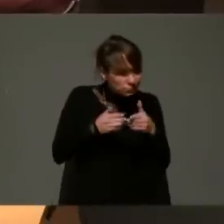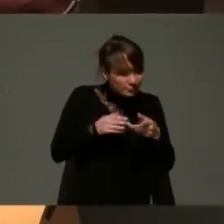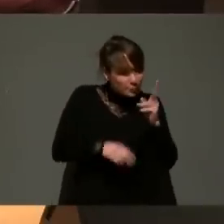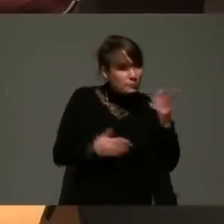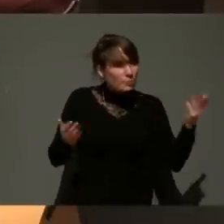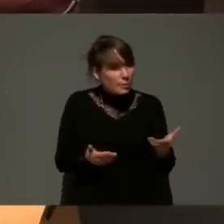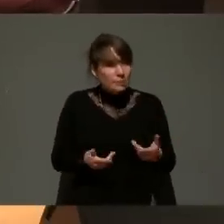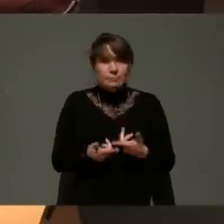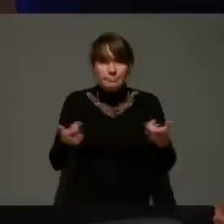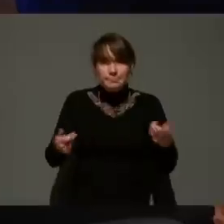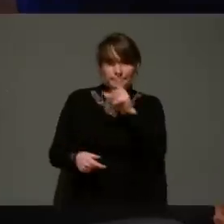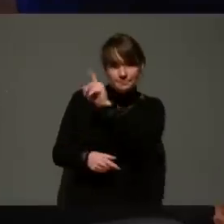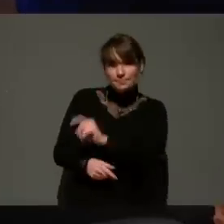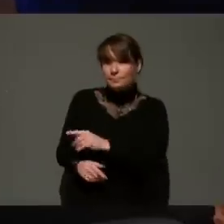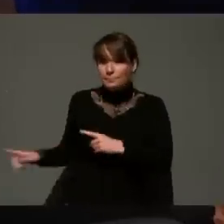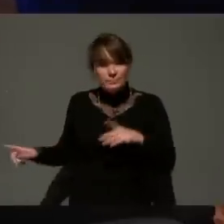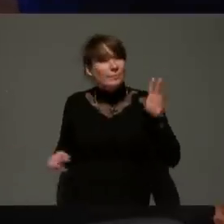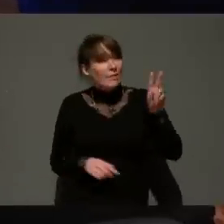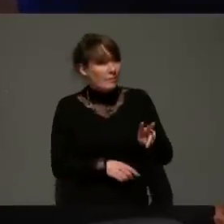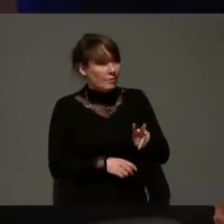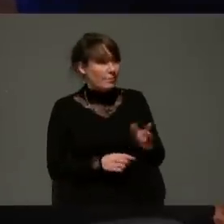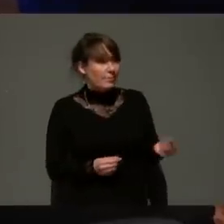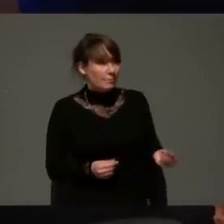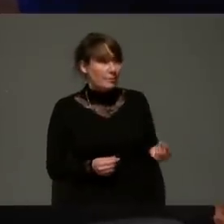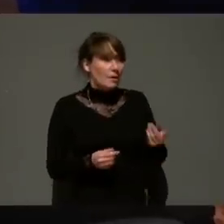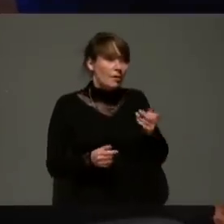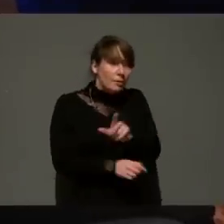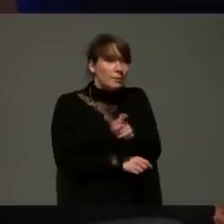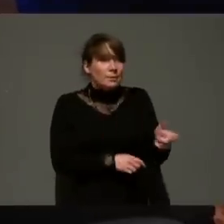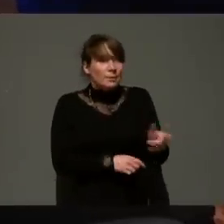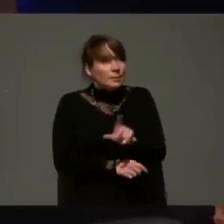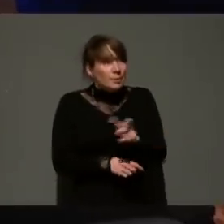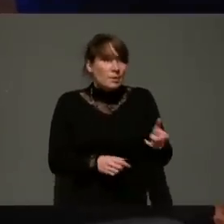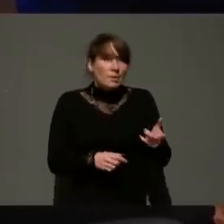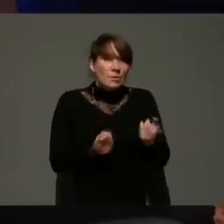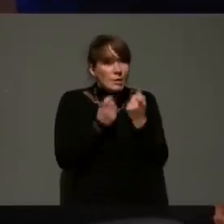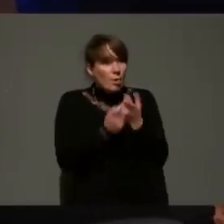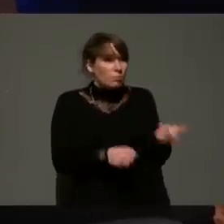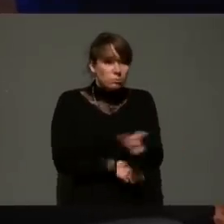C'est vrai qu'au quotidien, à l'entraînement, les enchaînements, on ne va pas dire qu'ils sont rares, mais